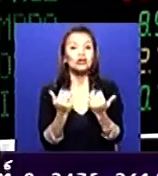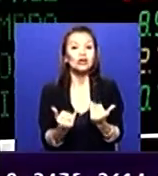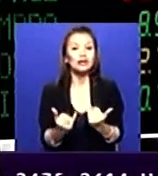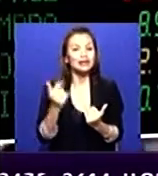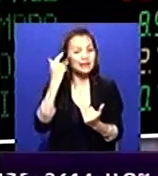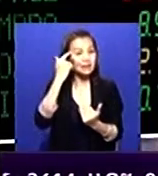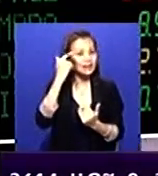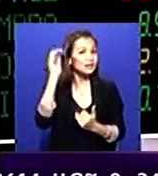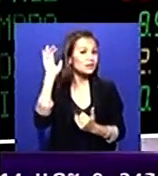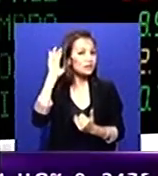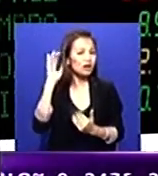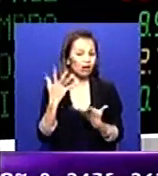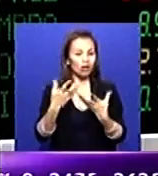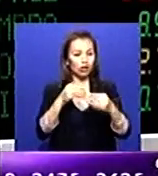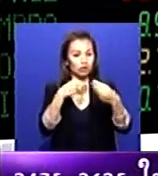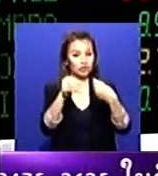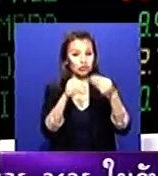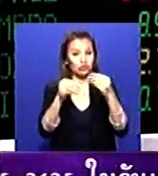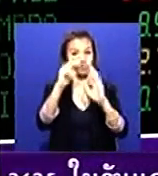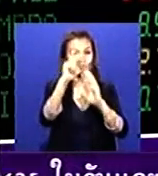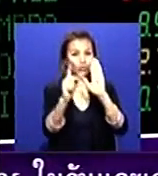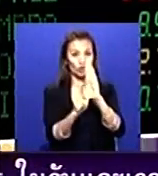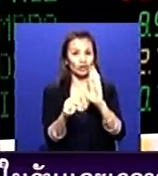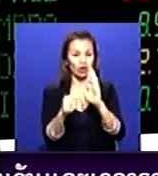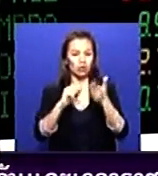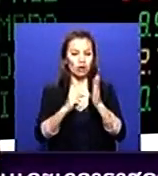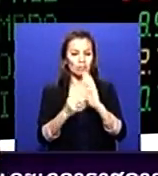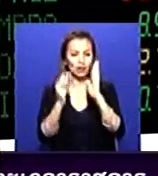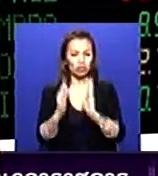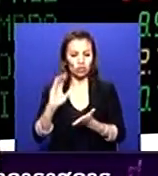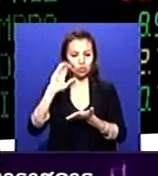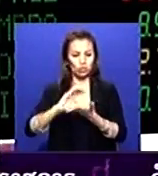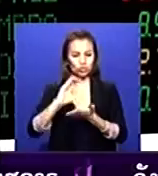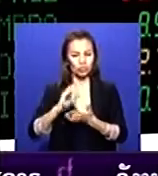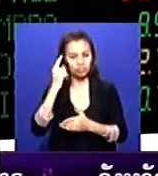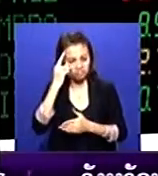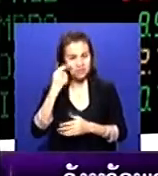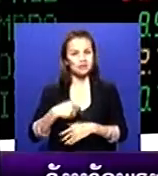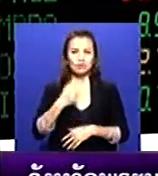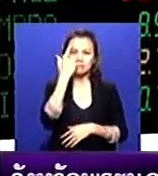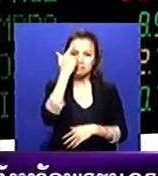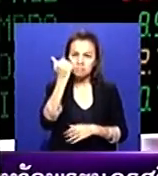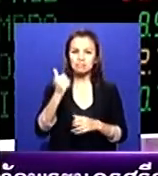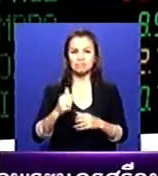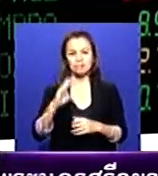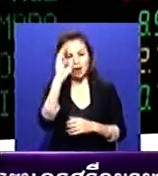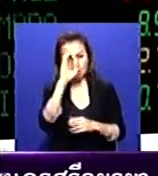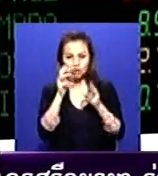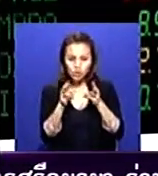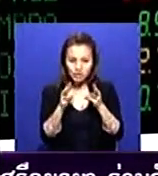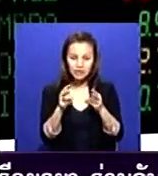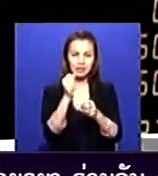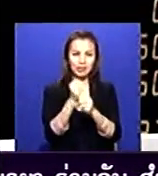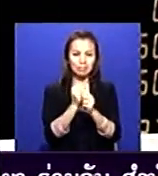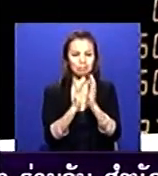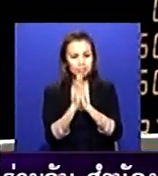เรื่องของการดำเนินการผ่อนคลายหลักเกณฑ์ดังกล่าวก็จะทำให้ผู้ลงทุนรายย่อยนั้นมีเครื่องมือในการลงทุนเพื่อหาผลตอบแทนได้มากขึ้นรวม